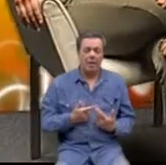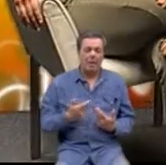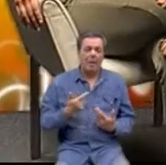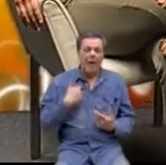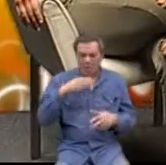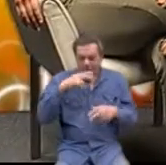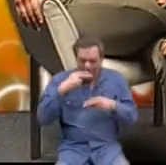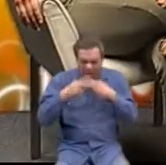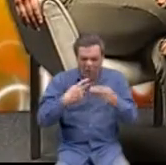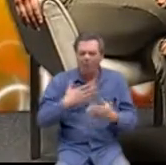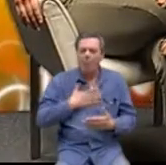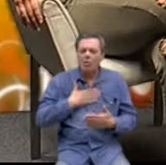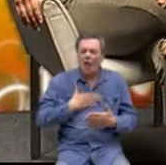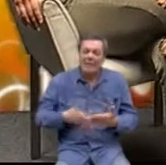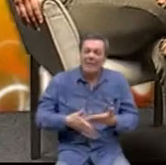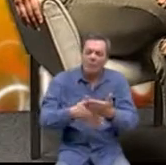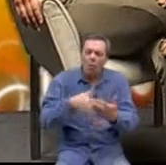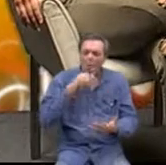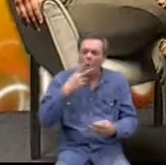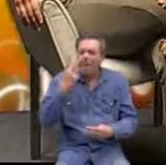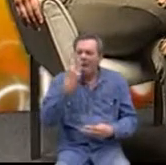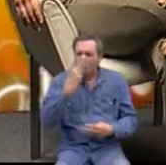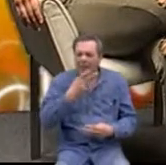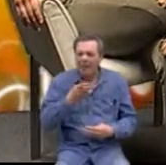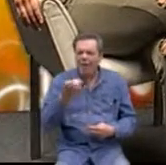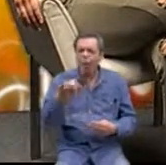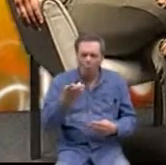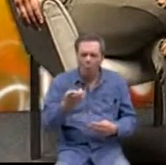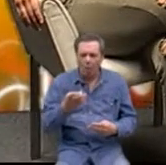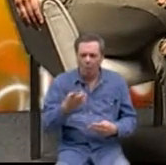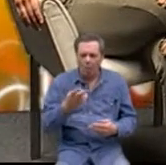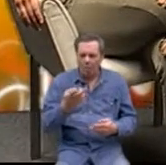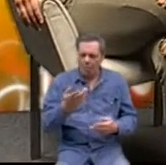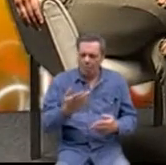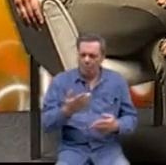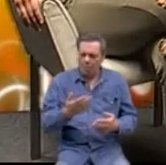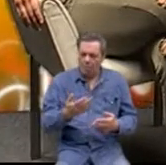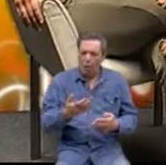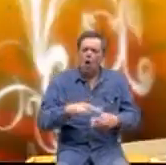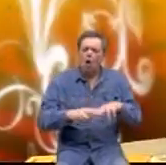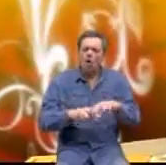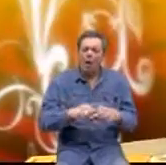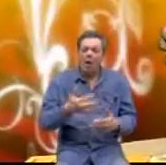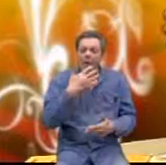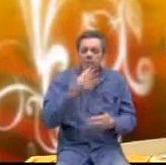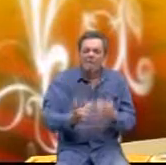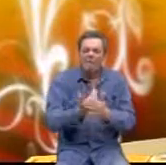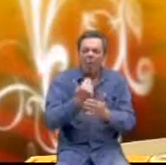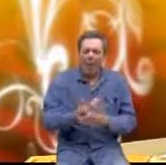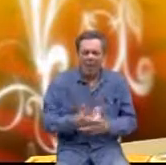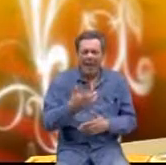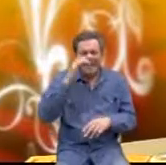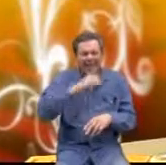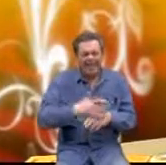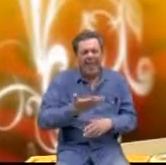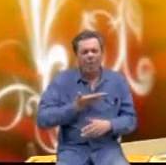našim istraživanjem želi se pridonijeti boljem razumijevanju tog složenog fenomena i u kontekstu hrvatskog društva. Cilj ovog istraživanja